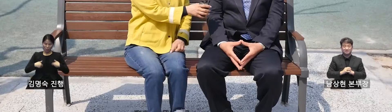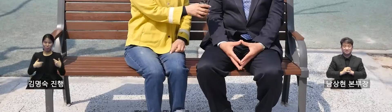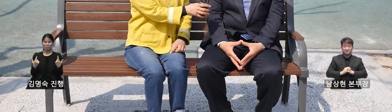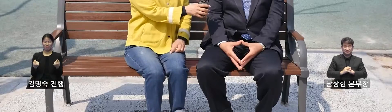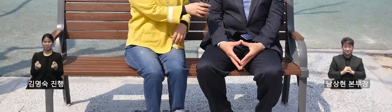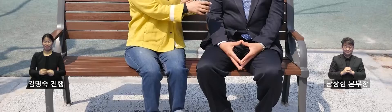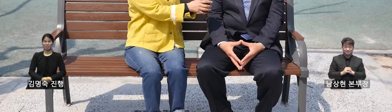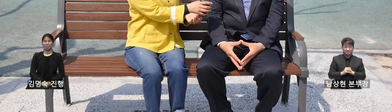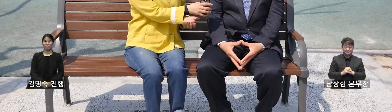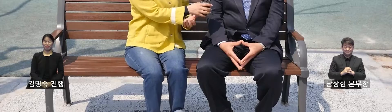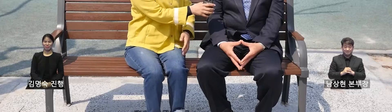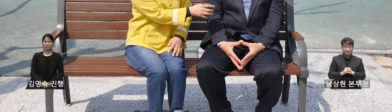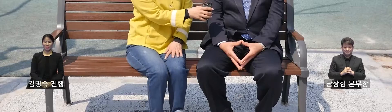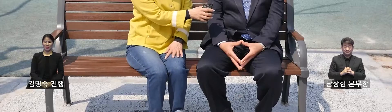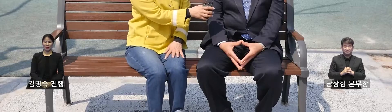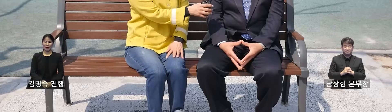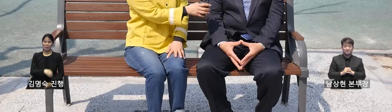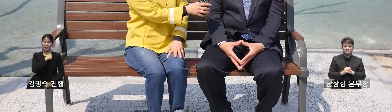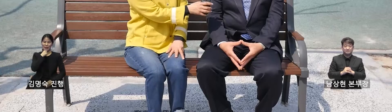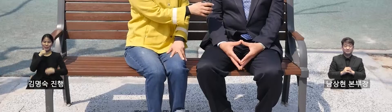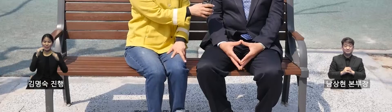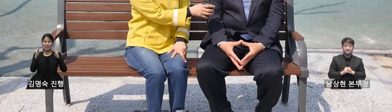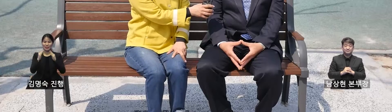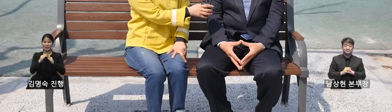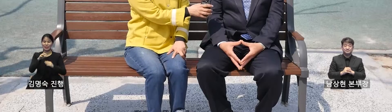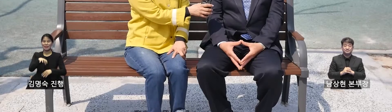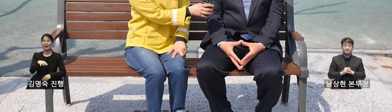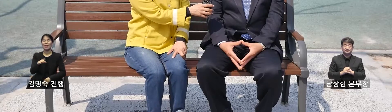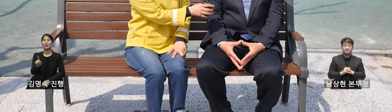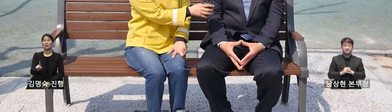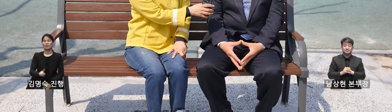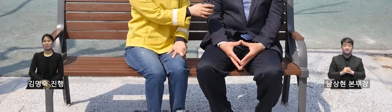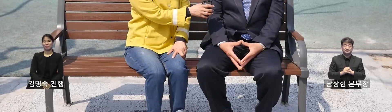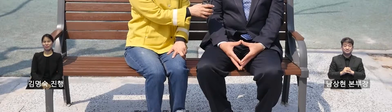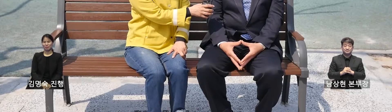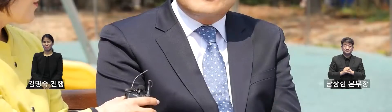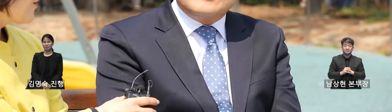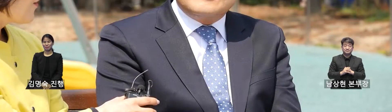오늘 어떤 맛집을 소개해 주시려고?